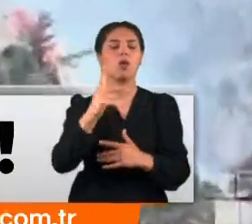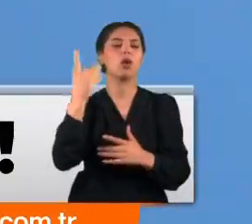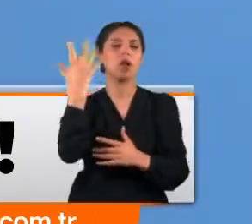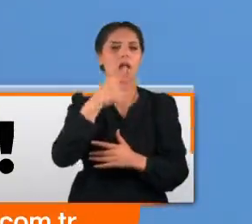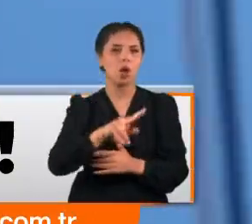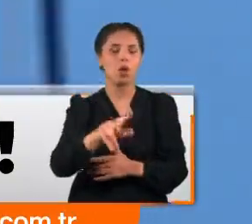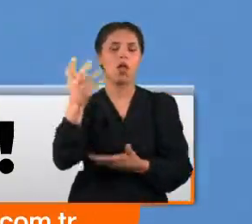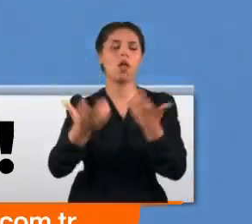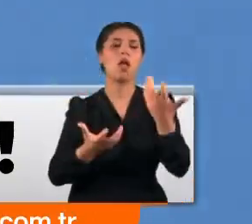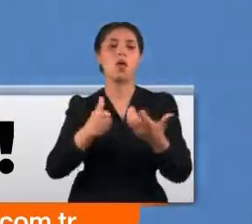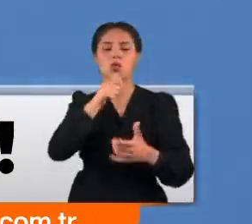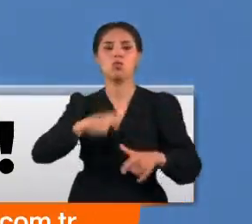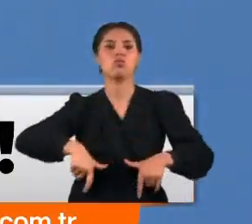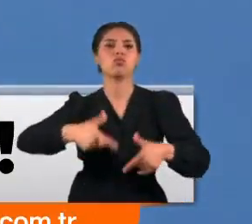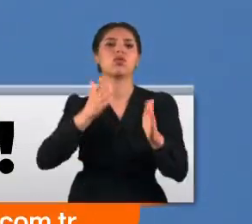sürüyor.